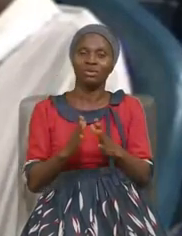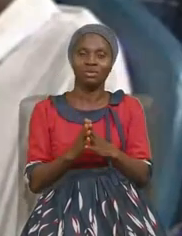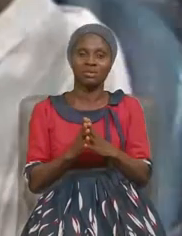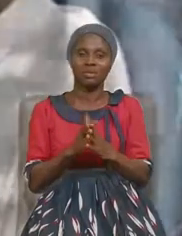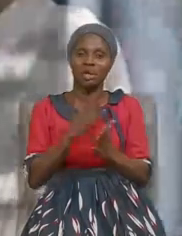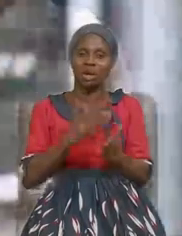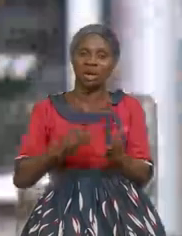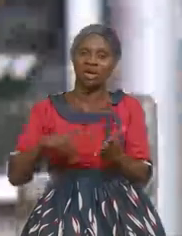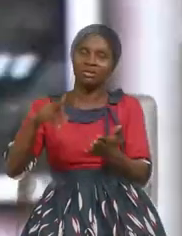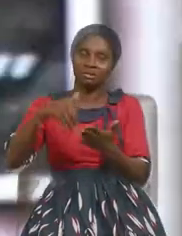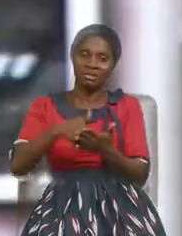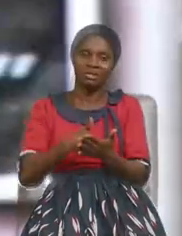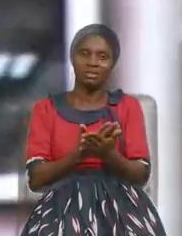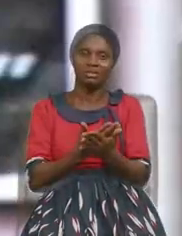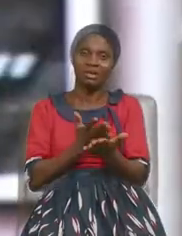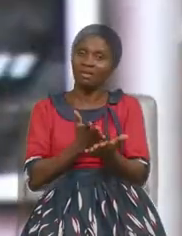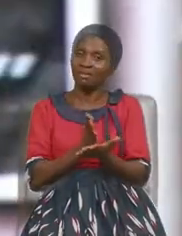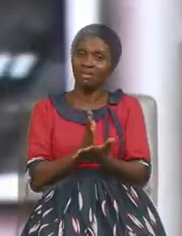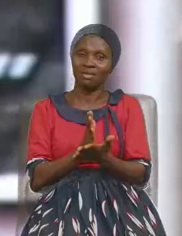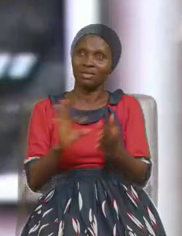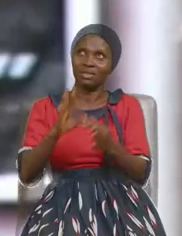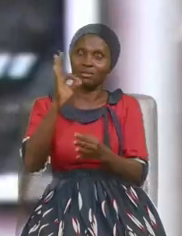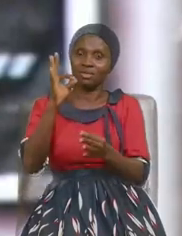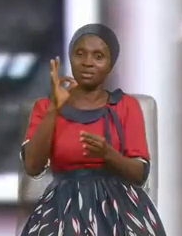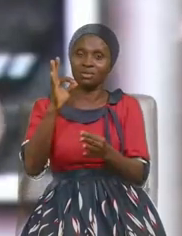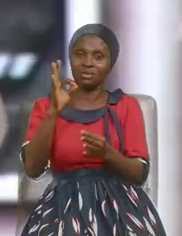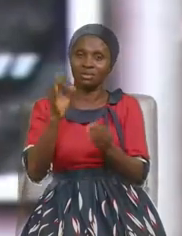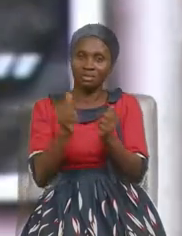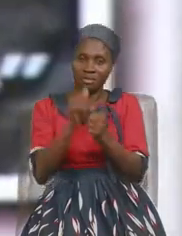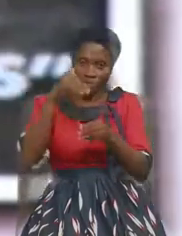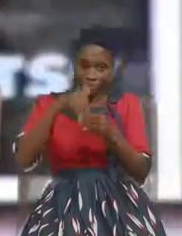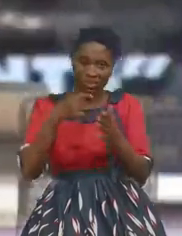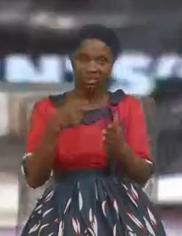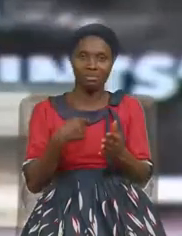en moi un esprit bien disposé.